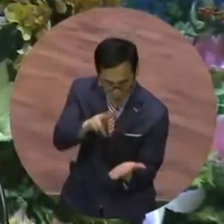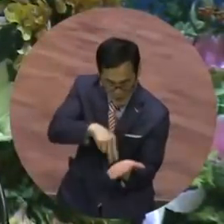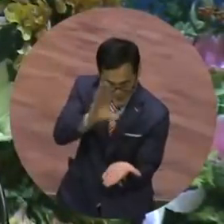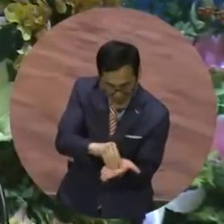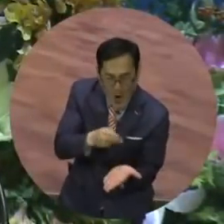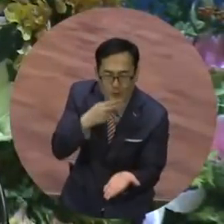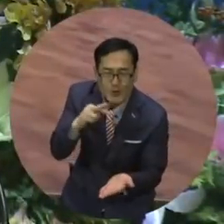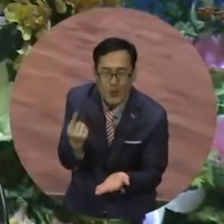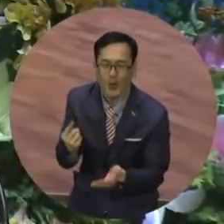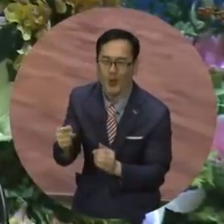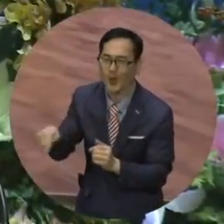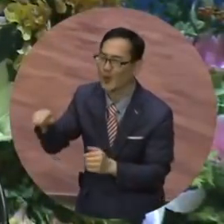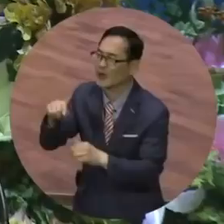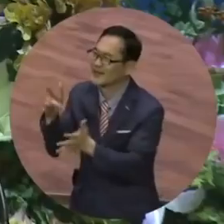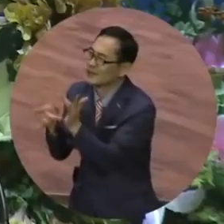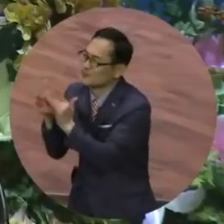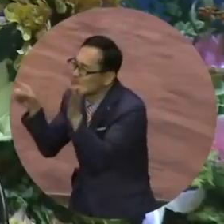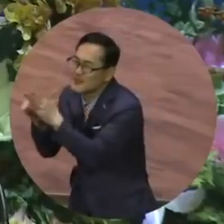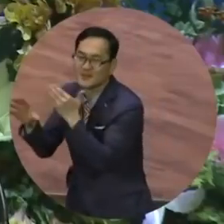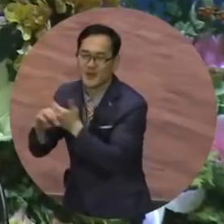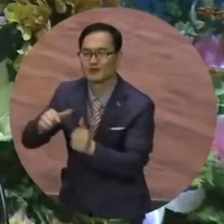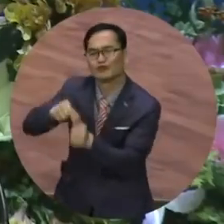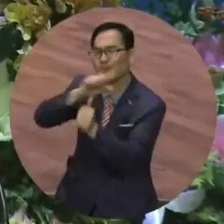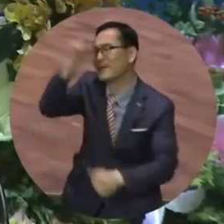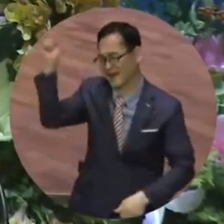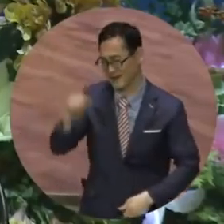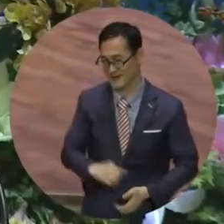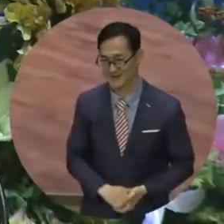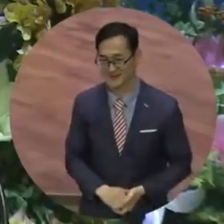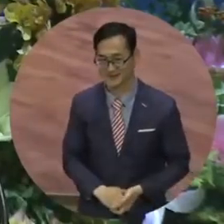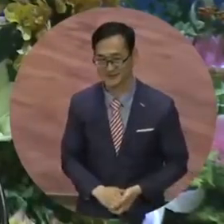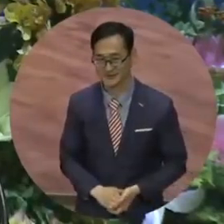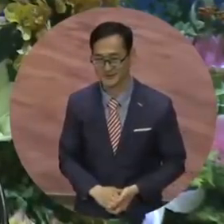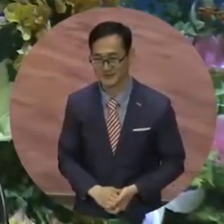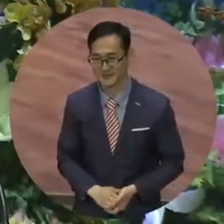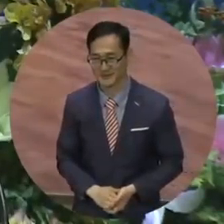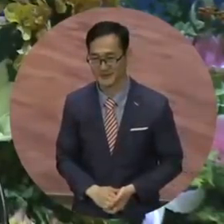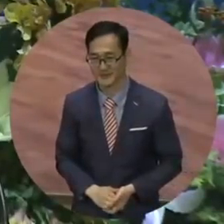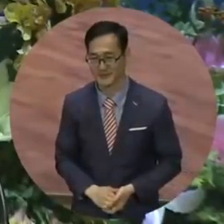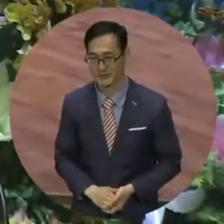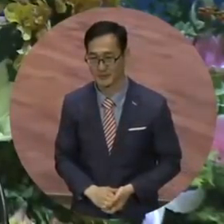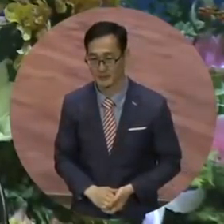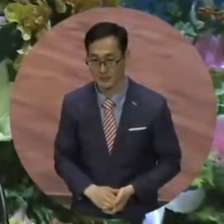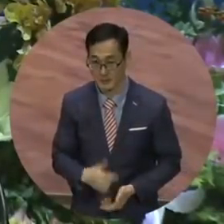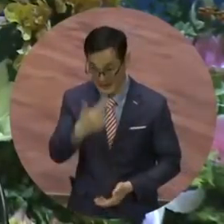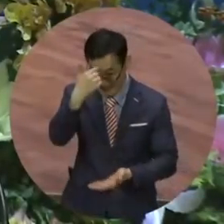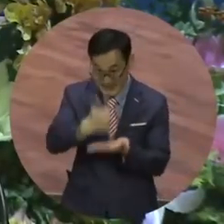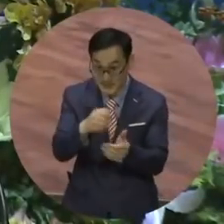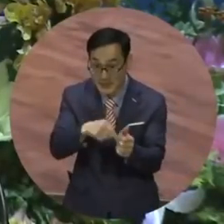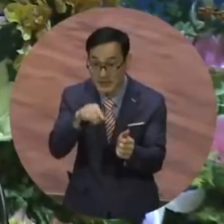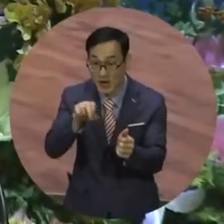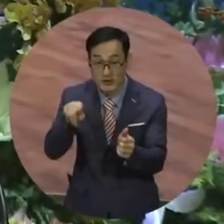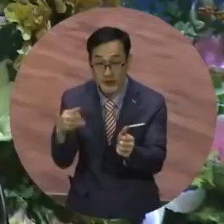돼요, 그냥. 아멘. 진리를 못 찾아 지옥 간 거요.